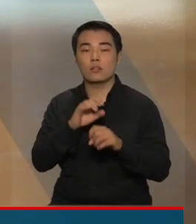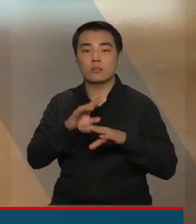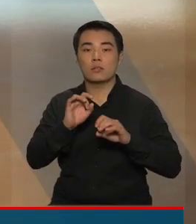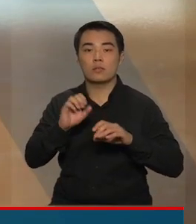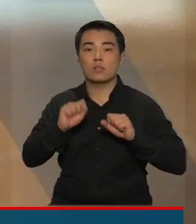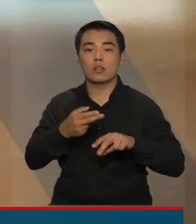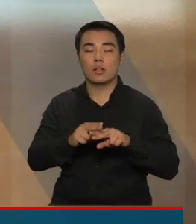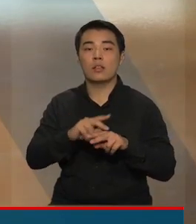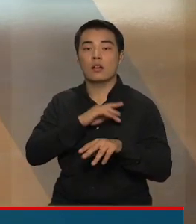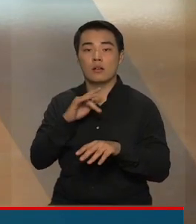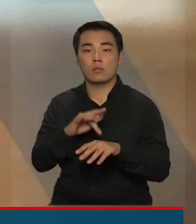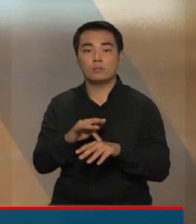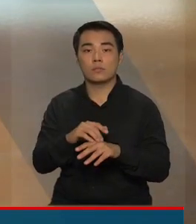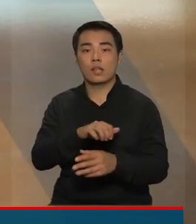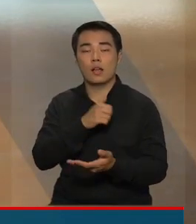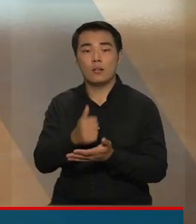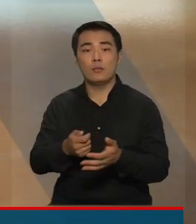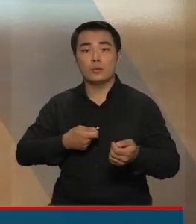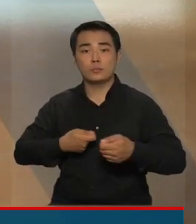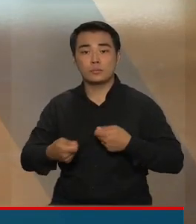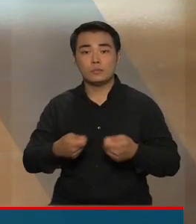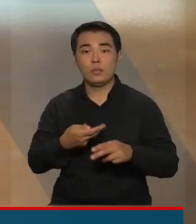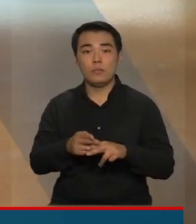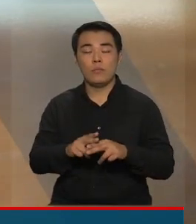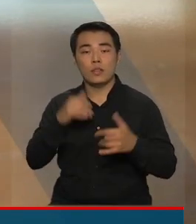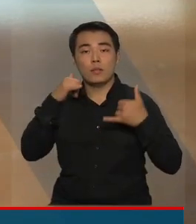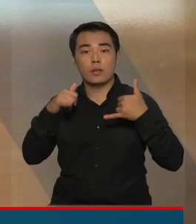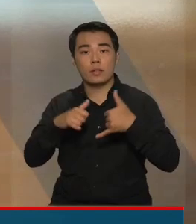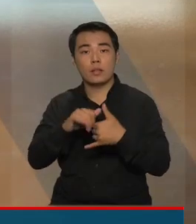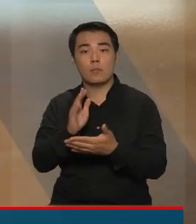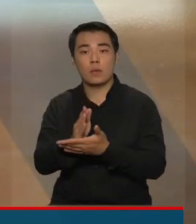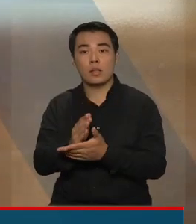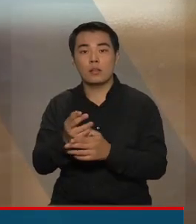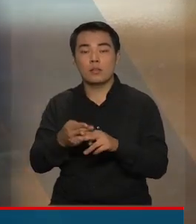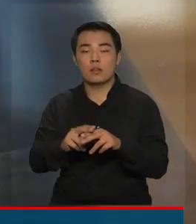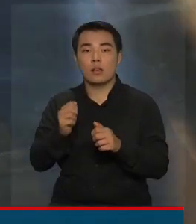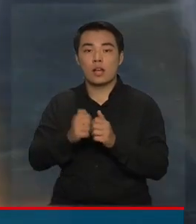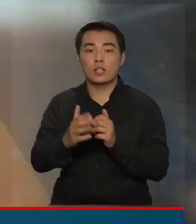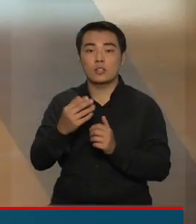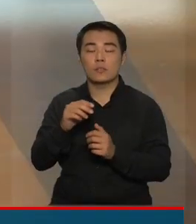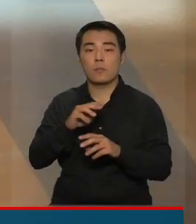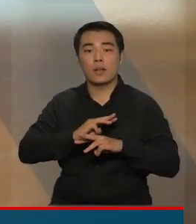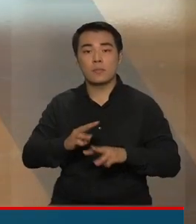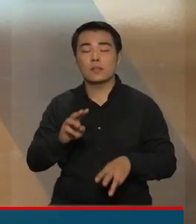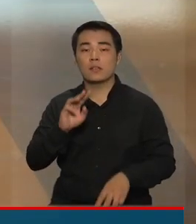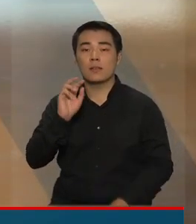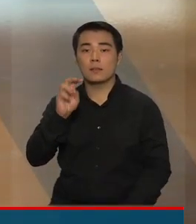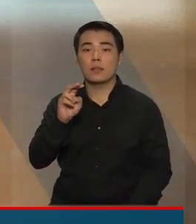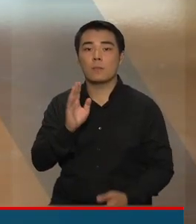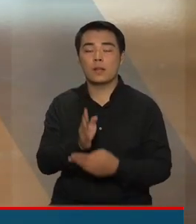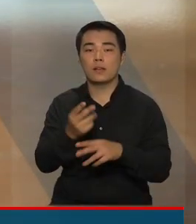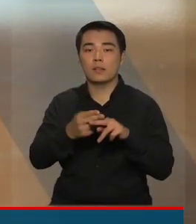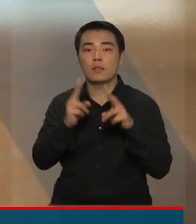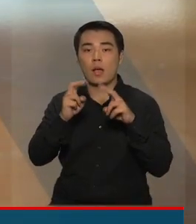Осы қалалардың басшылығымен арнайы байланыстамыз, мамандар барып тұрады. Осы қалалардың жұмысын бәрін қадағалап